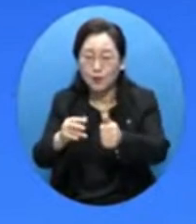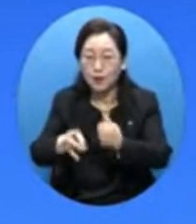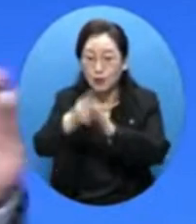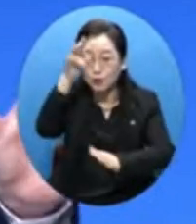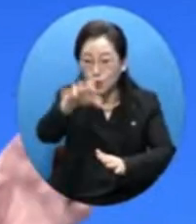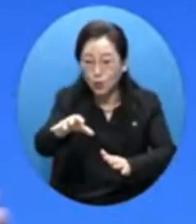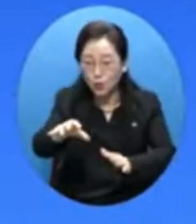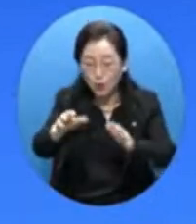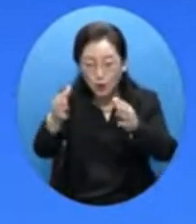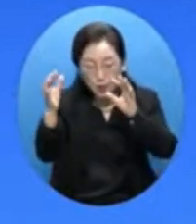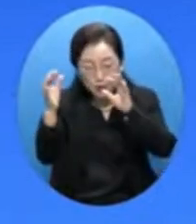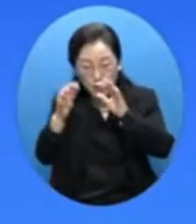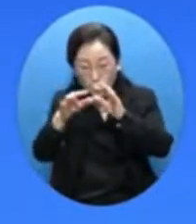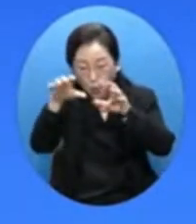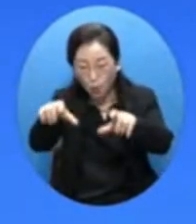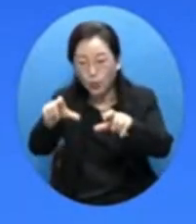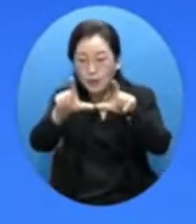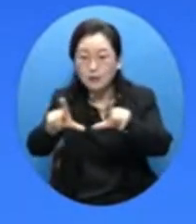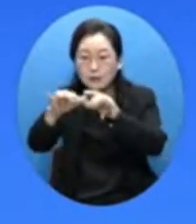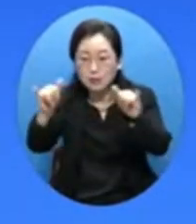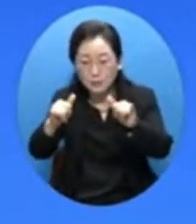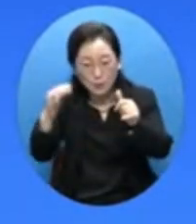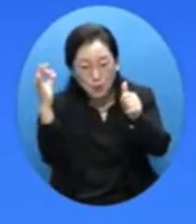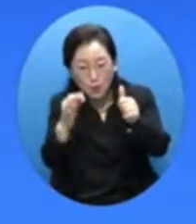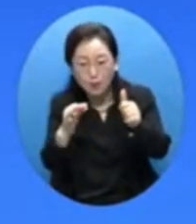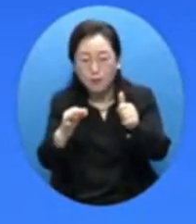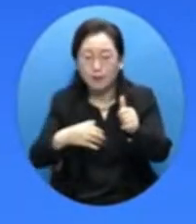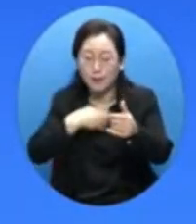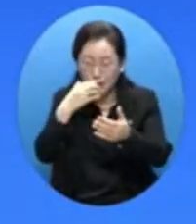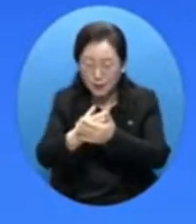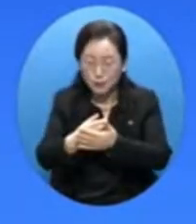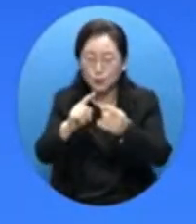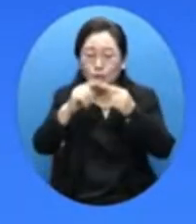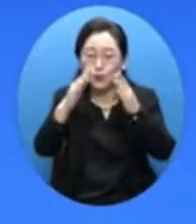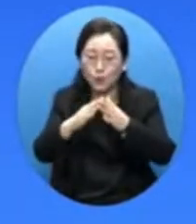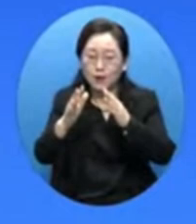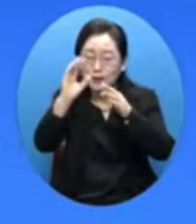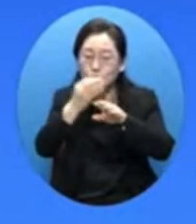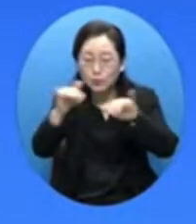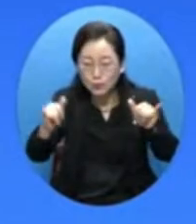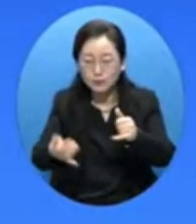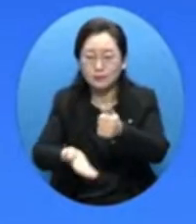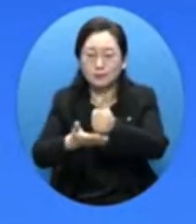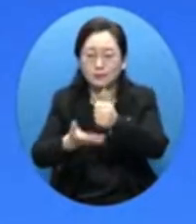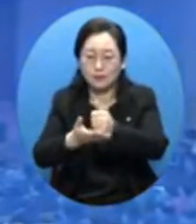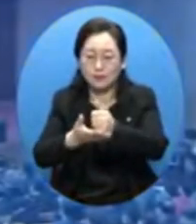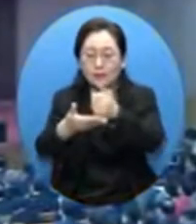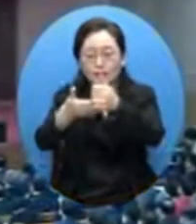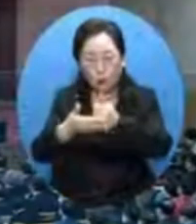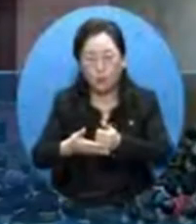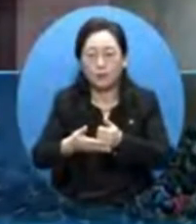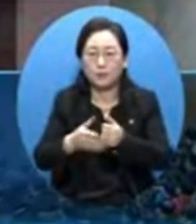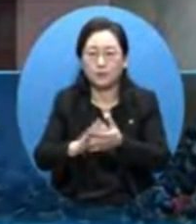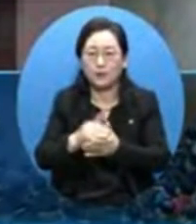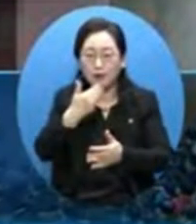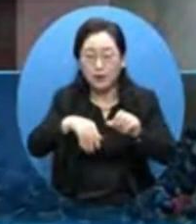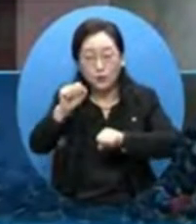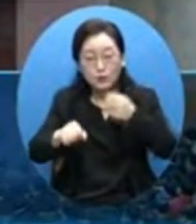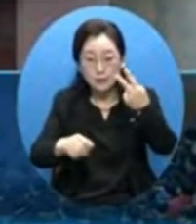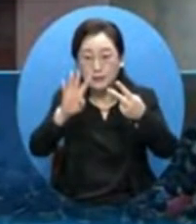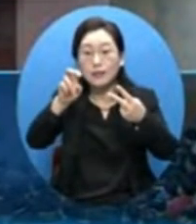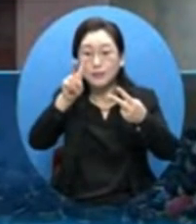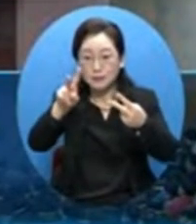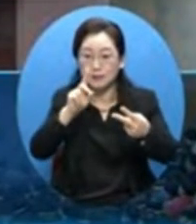사람에게 감동을 주고 그래서 교회와 성도들이 칭찬받고 존경받는 그런 모습이 되었습니다. 사도행전 2장 40절 초대교회의